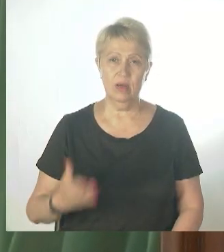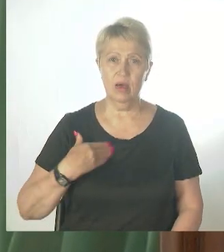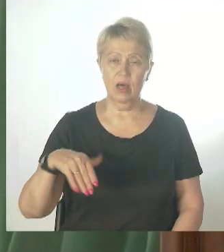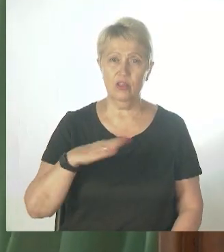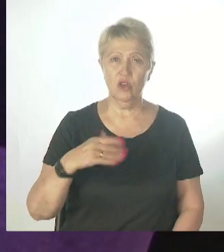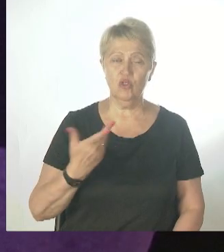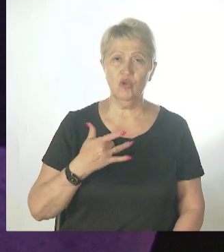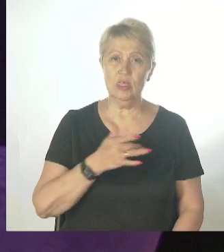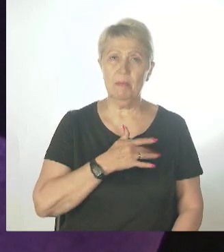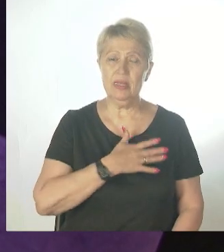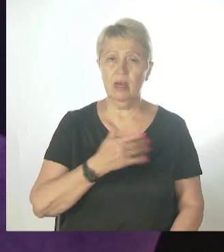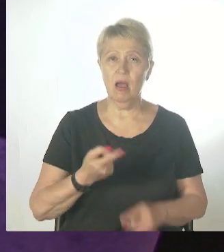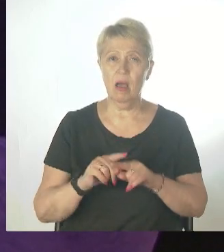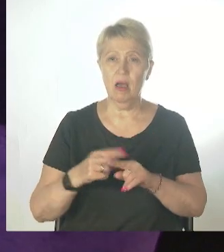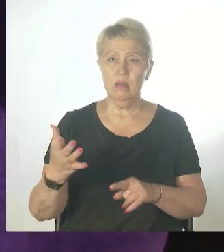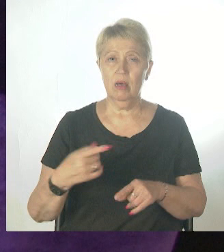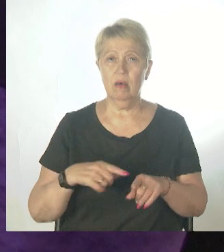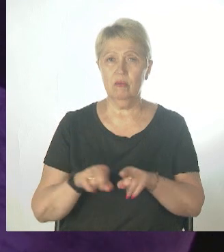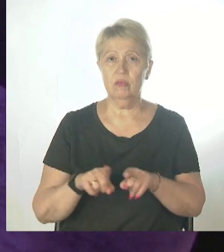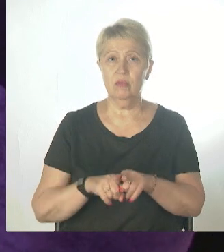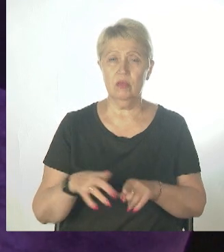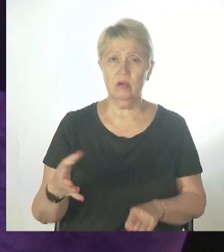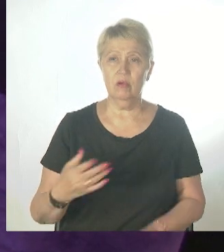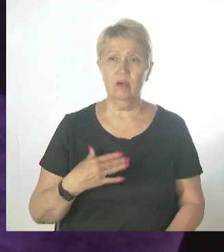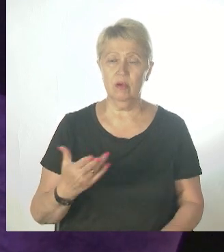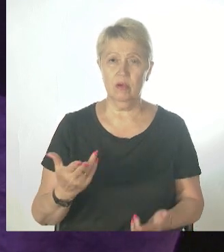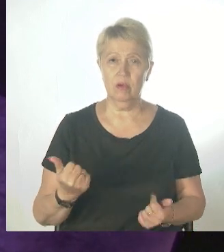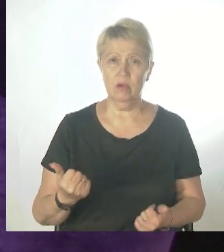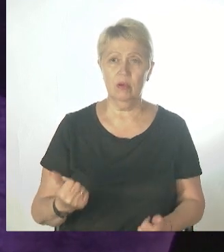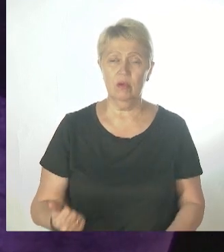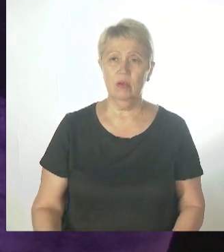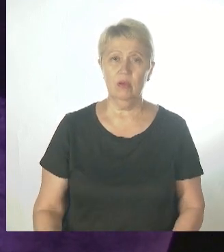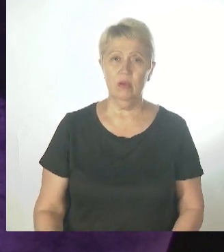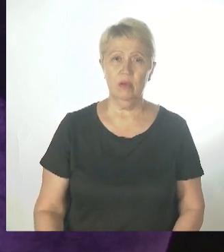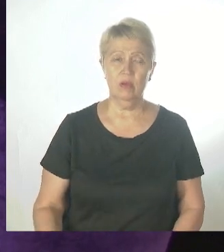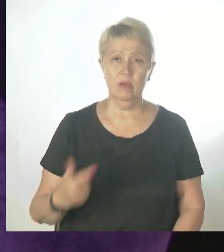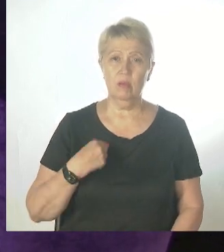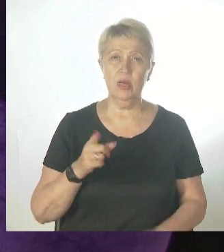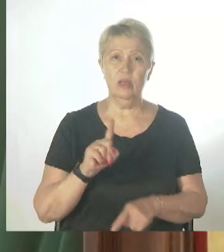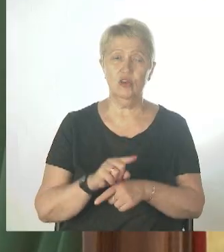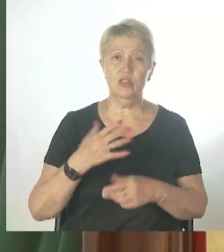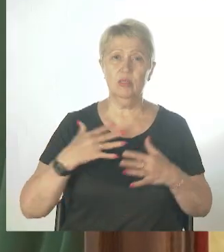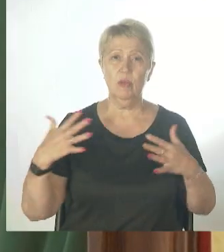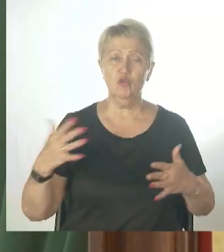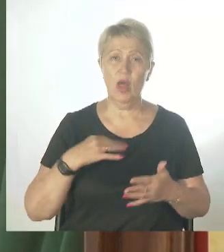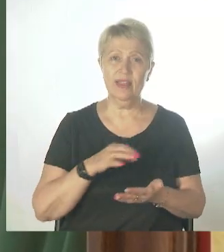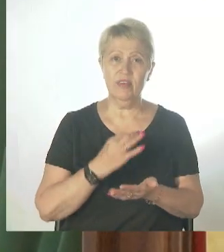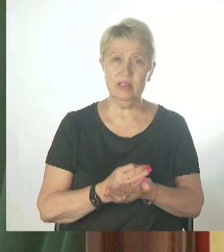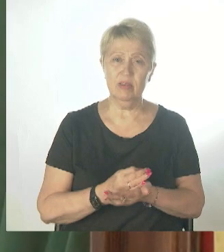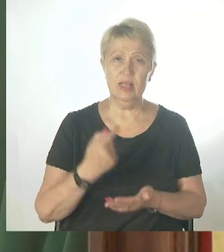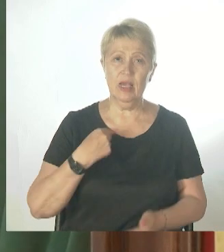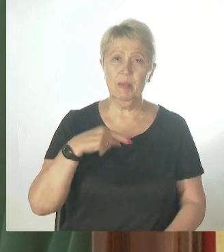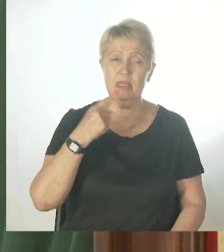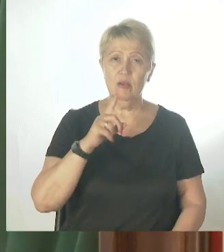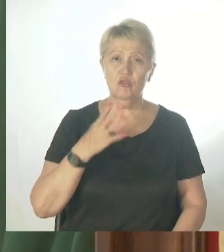она превосходит эту земную присягу. И мы должны с большой ответственностью, я бы сказал, со